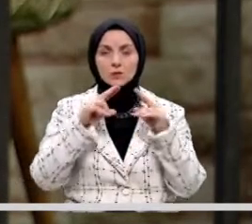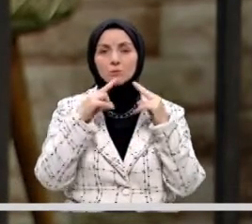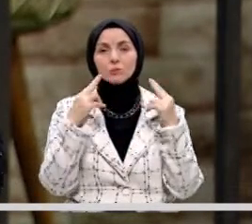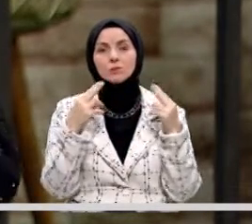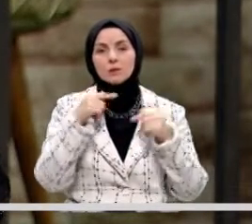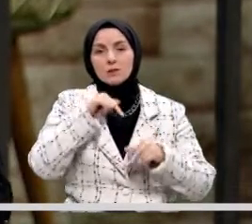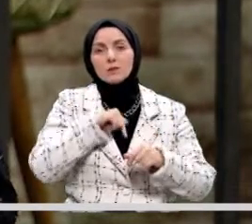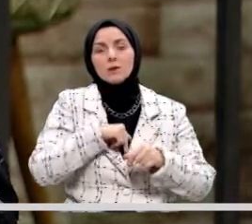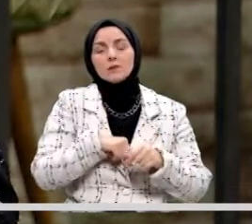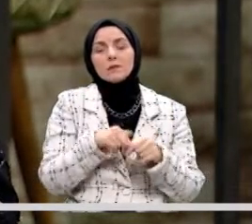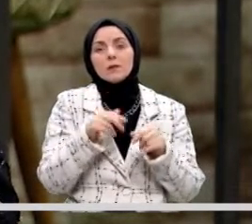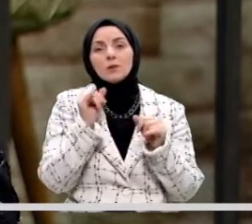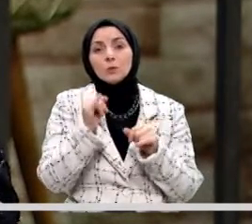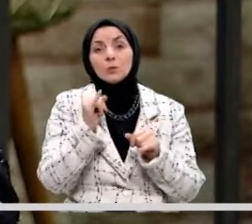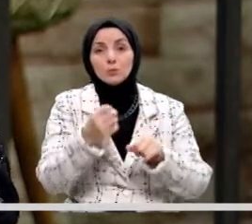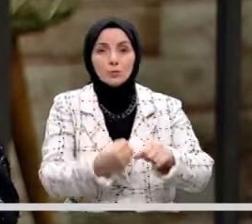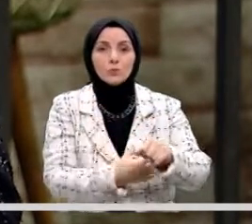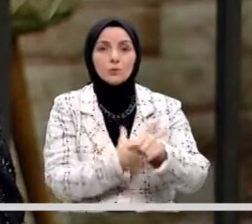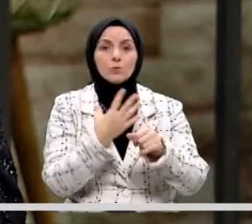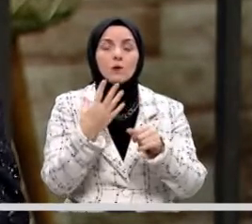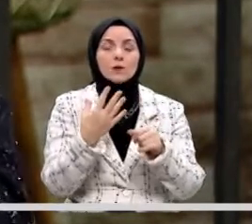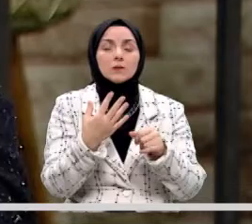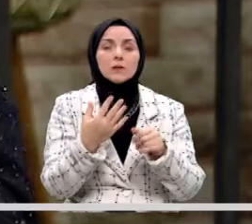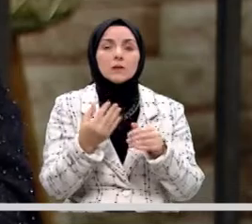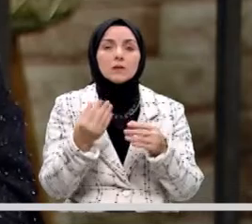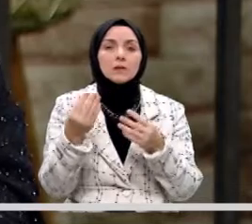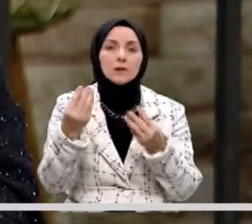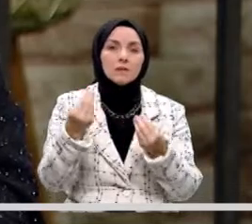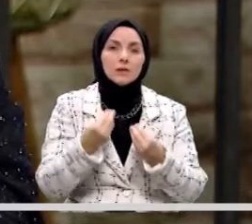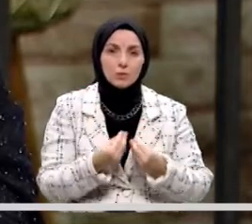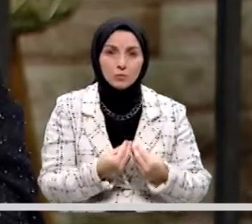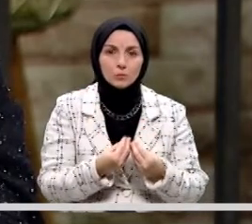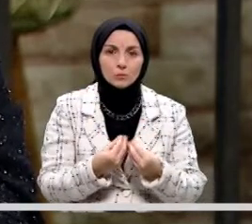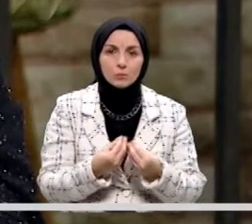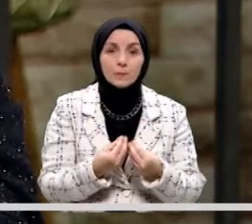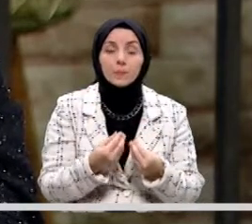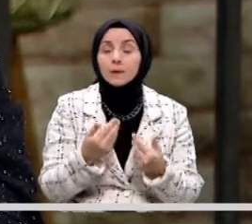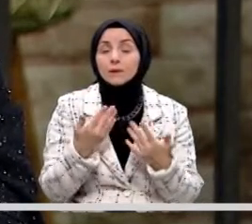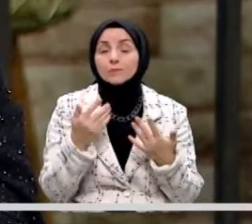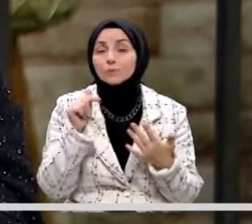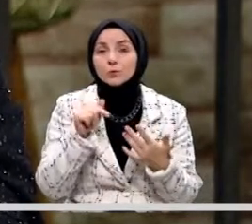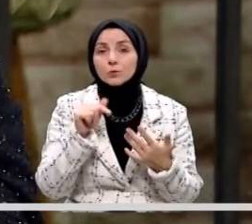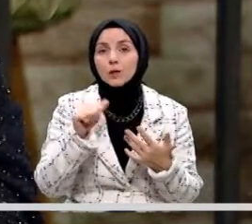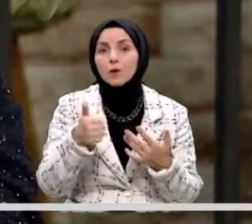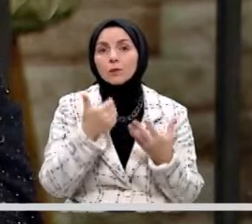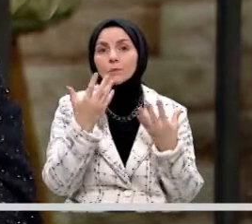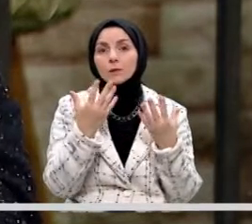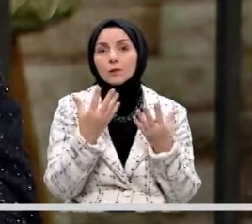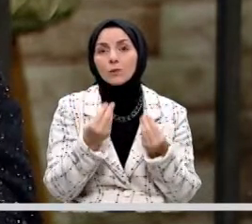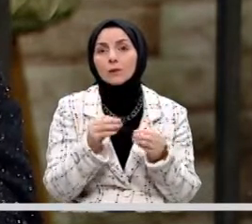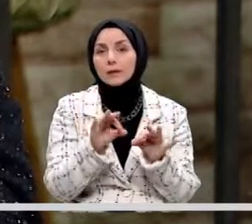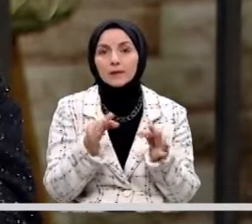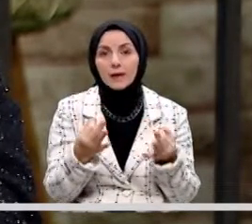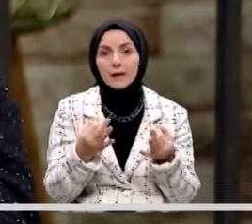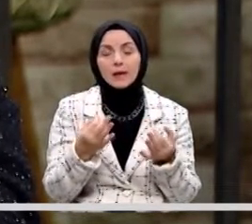olabiliriz Bunun nedeni Şu bizim neye değer verdiğimiz Biz çocukla ilgili